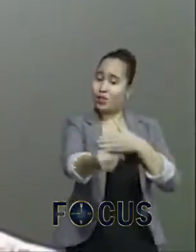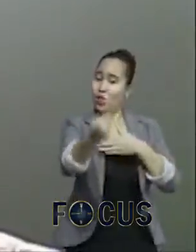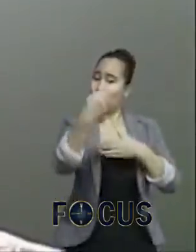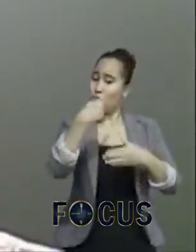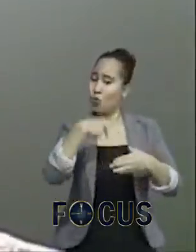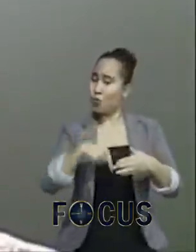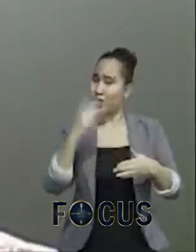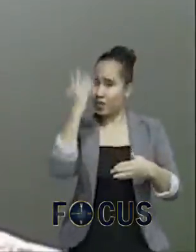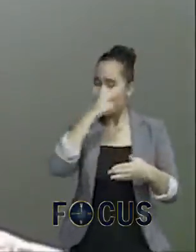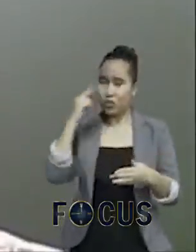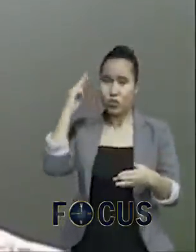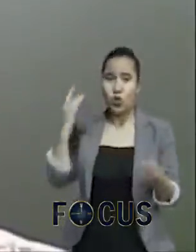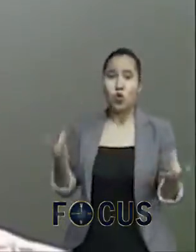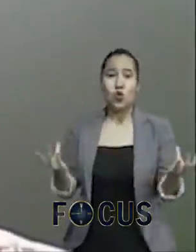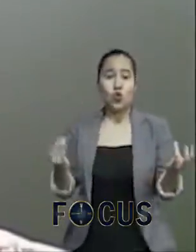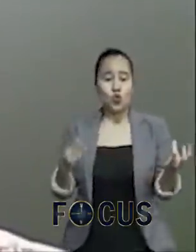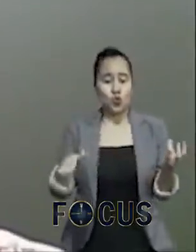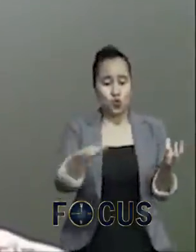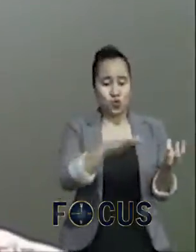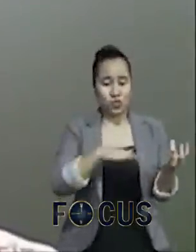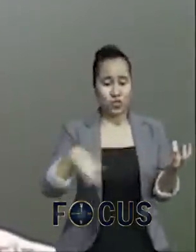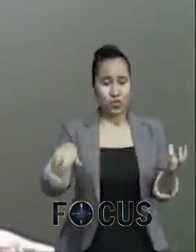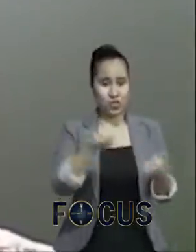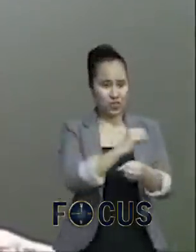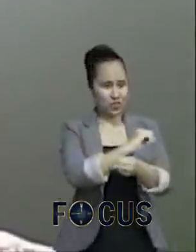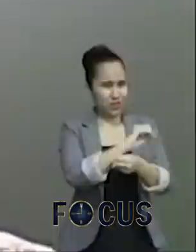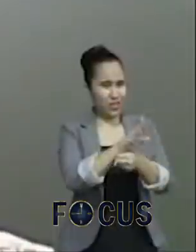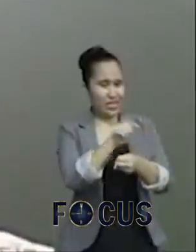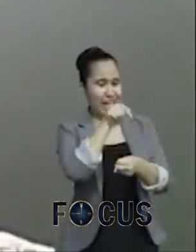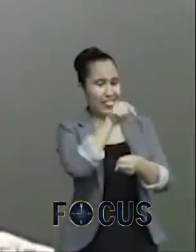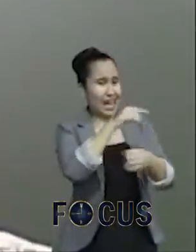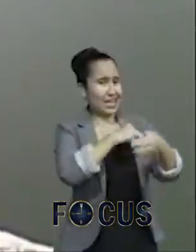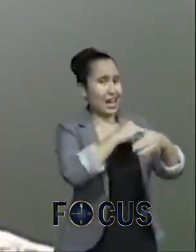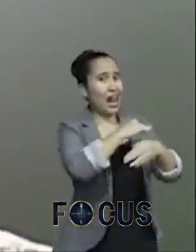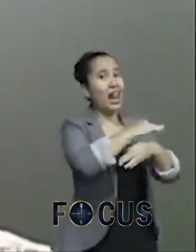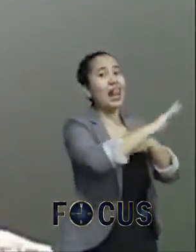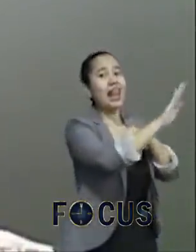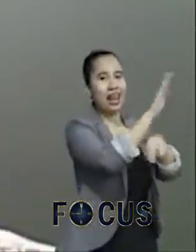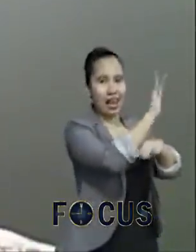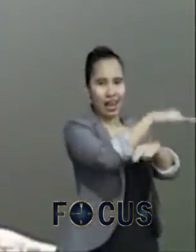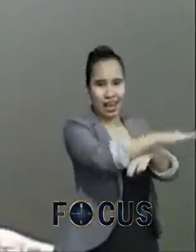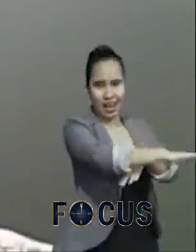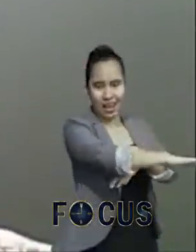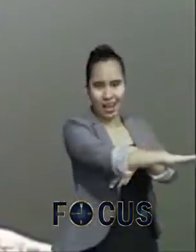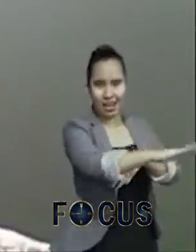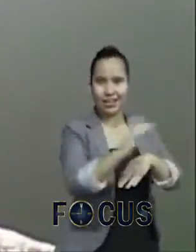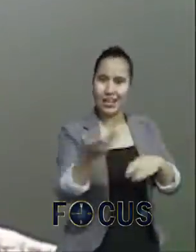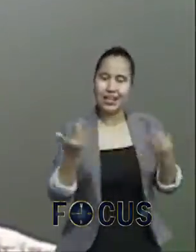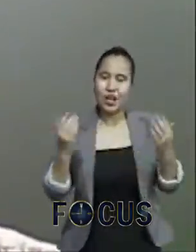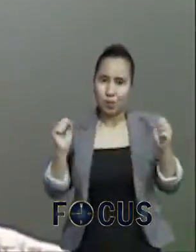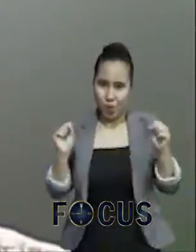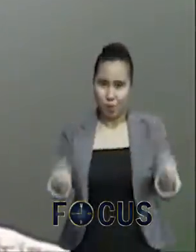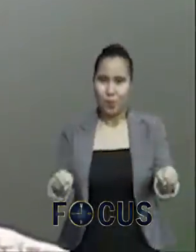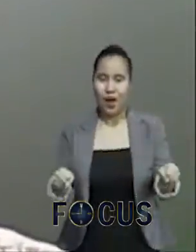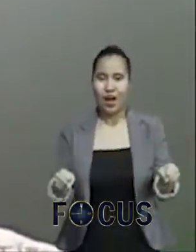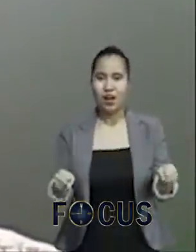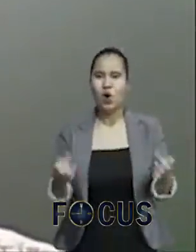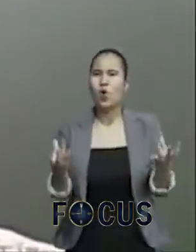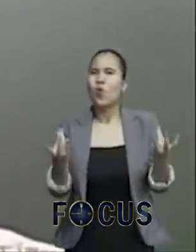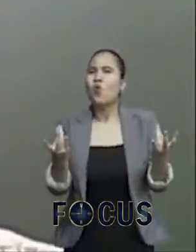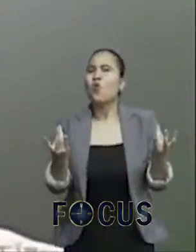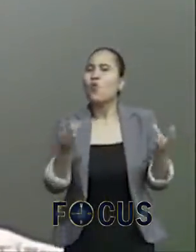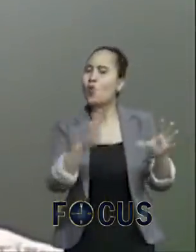afkomstig en hoe is de situatie wat betreft COVID in die landen. Want dat gaat bepalen in welke scenario mensen